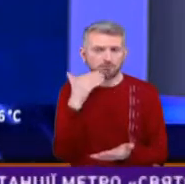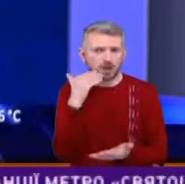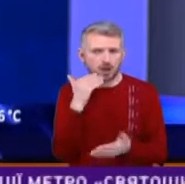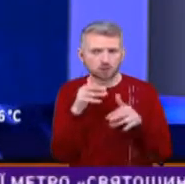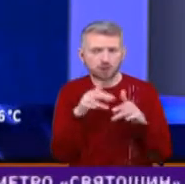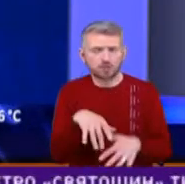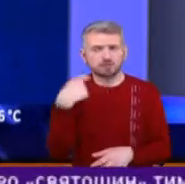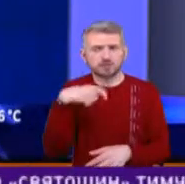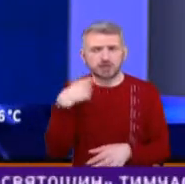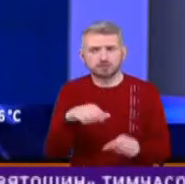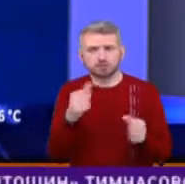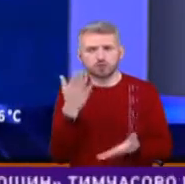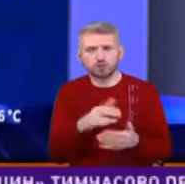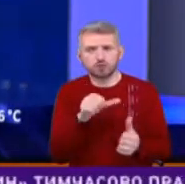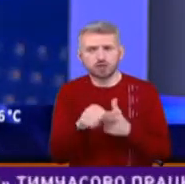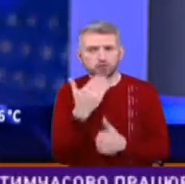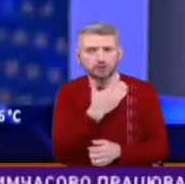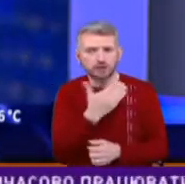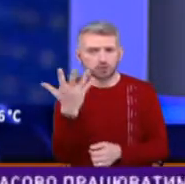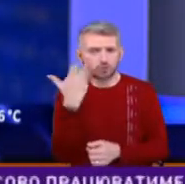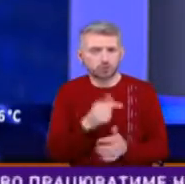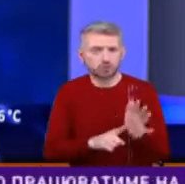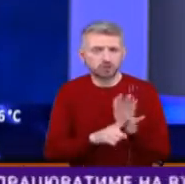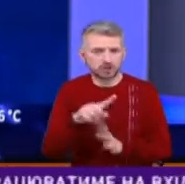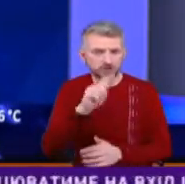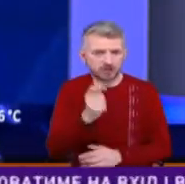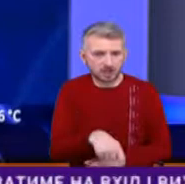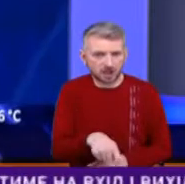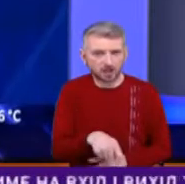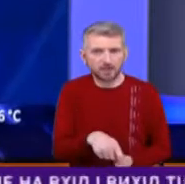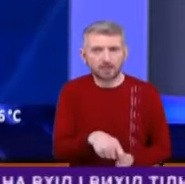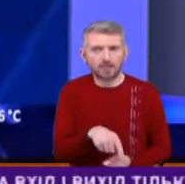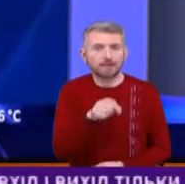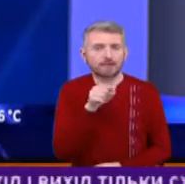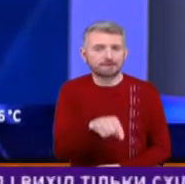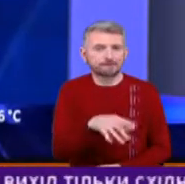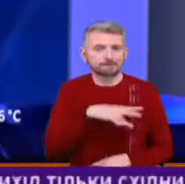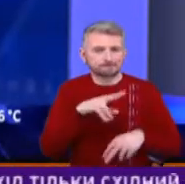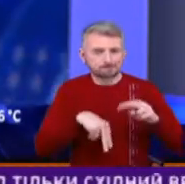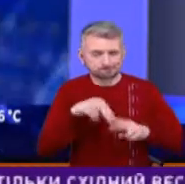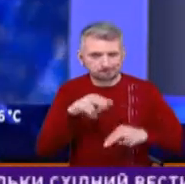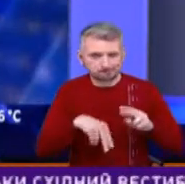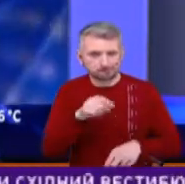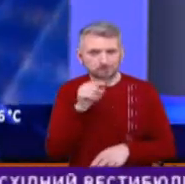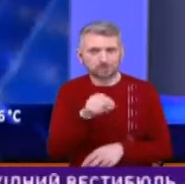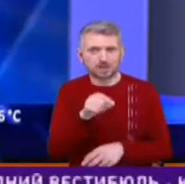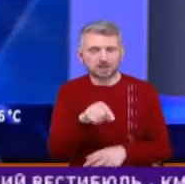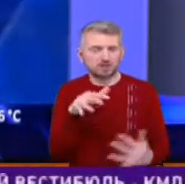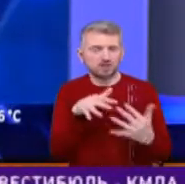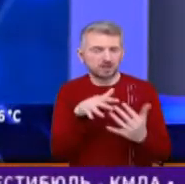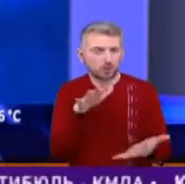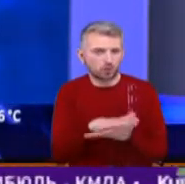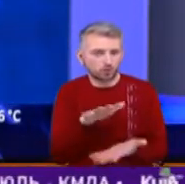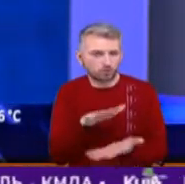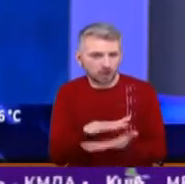речі, президентських, можливо, крім останньої, коли почалася війна, вони будувалися на цих війнах